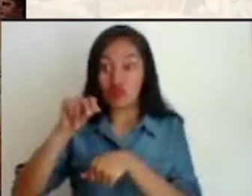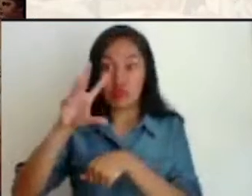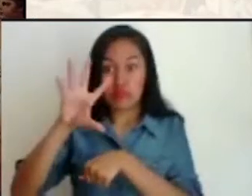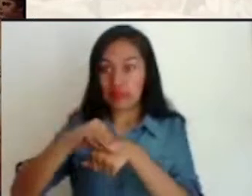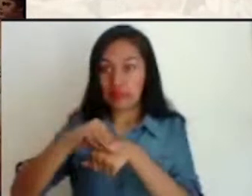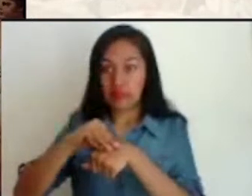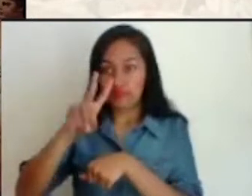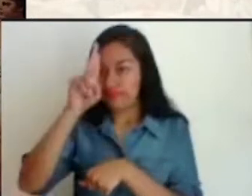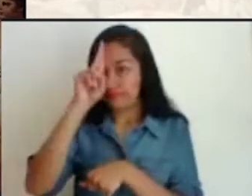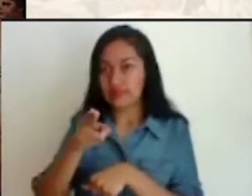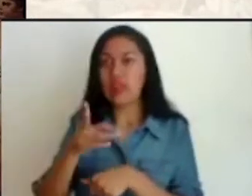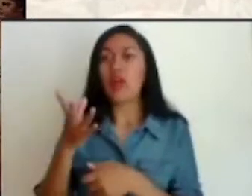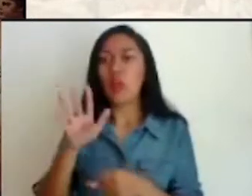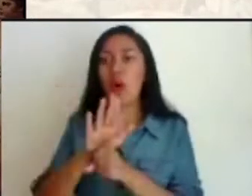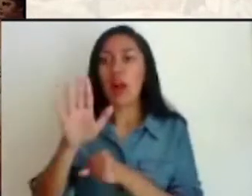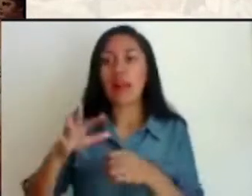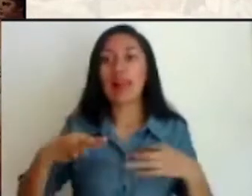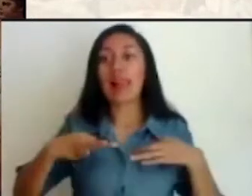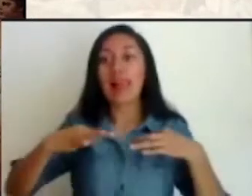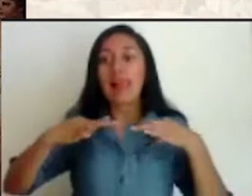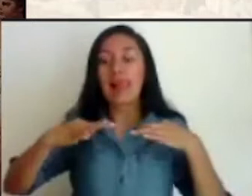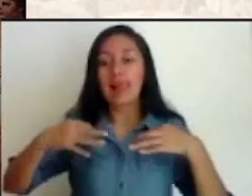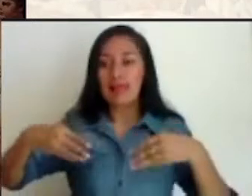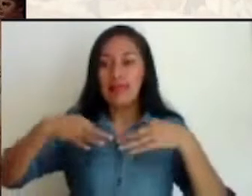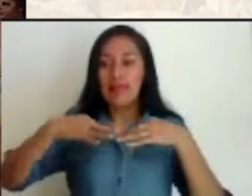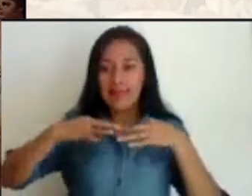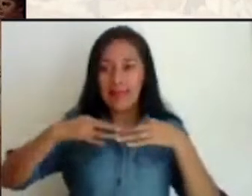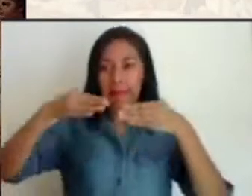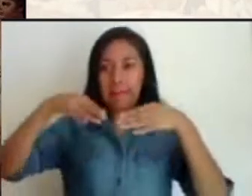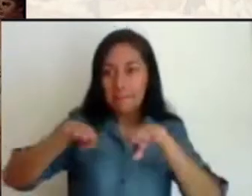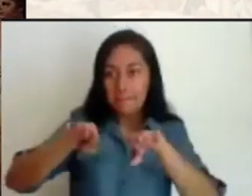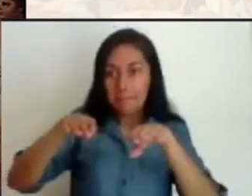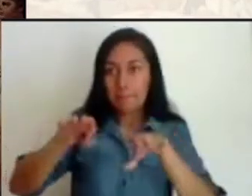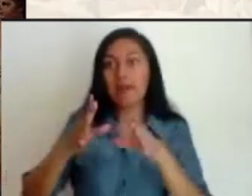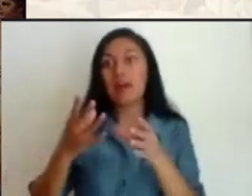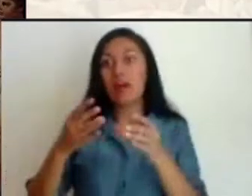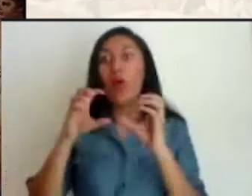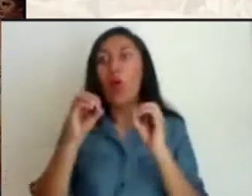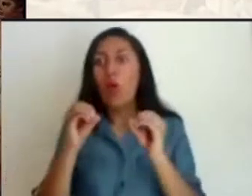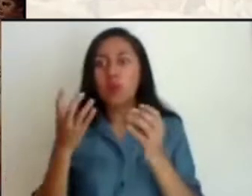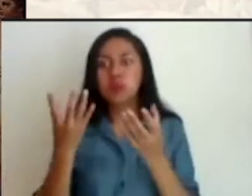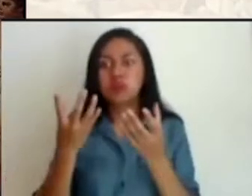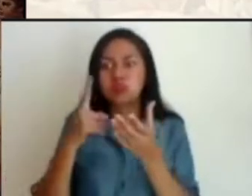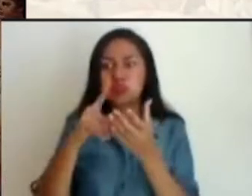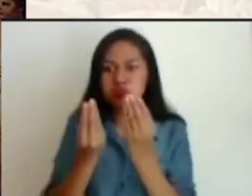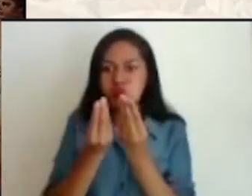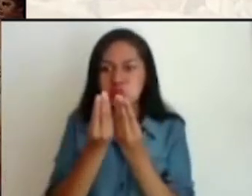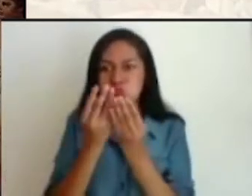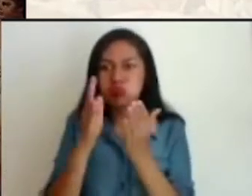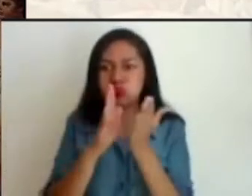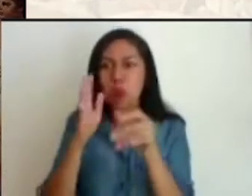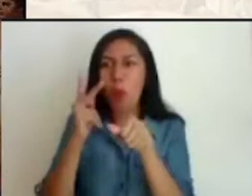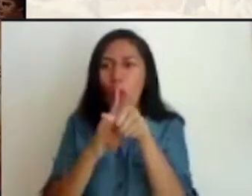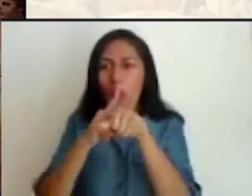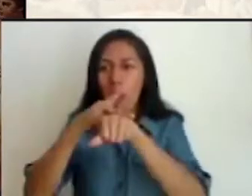también. En ese momento se pensó que podían albergar el miasma. Ahora sabemos que en ese tipo de objetos se